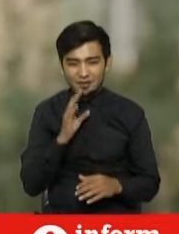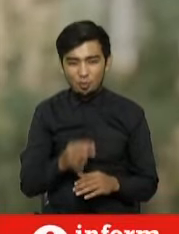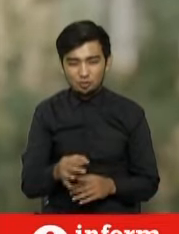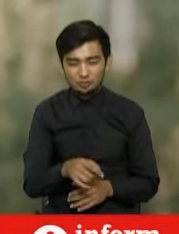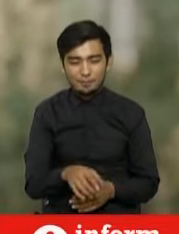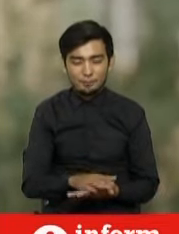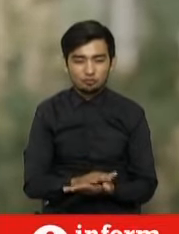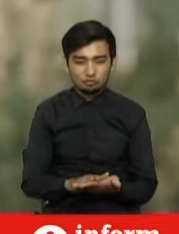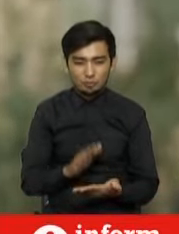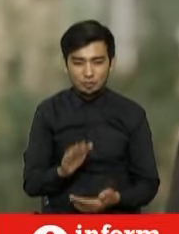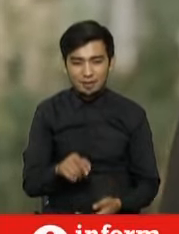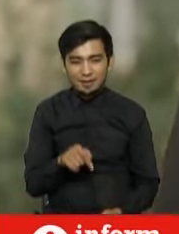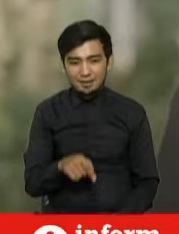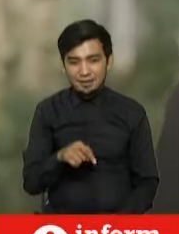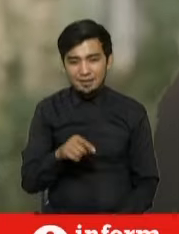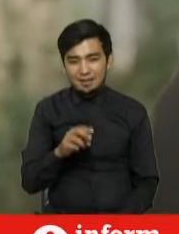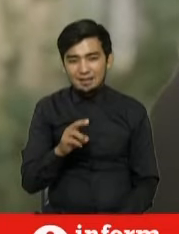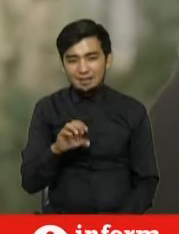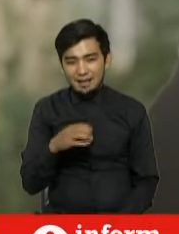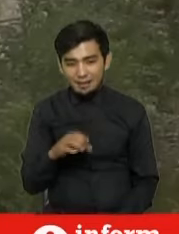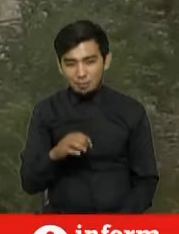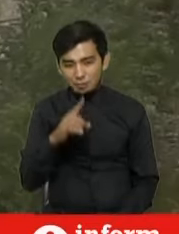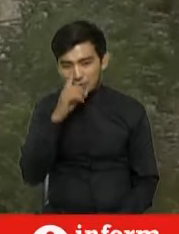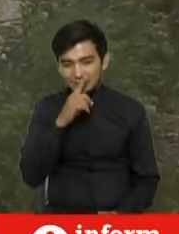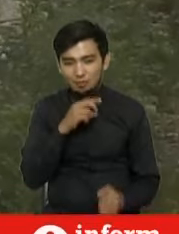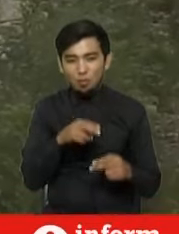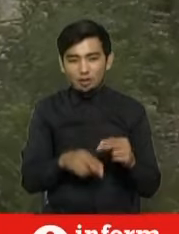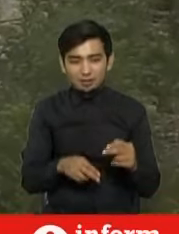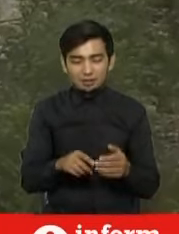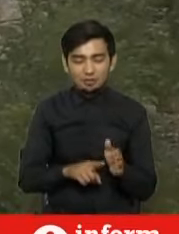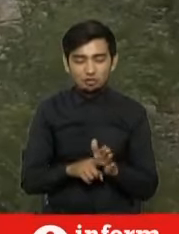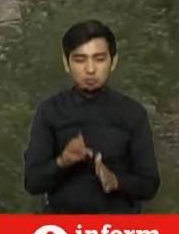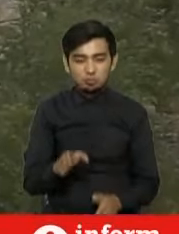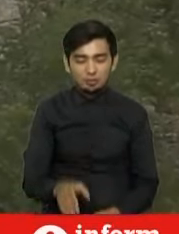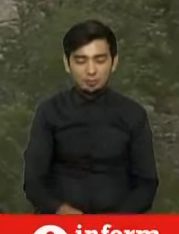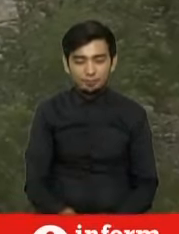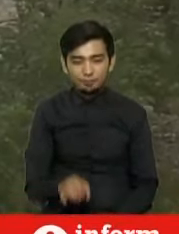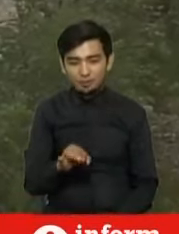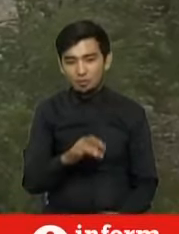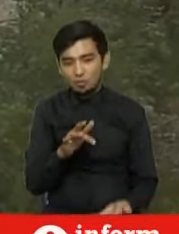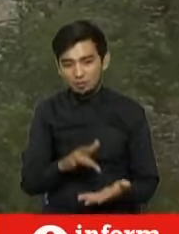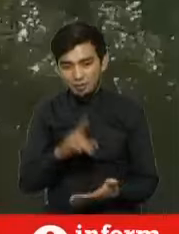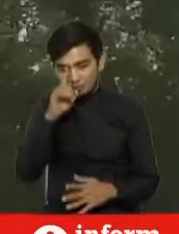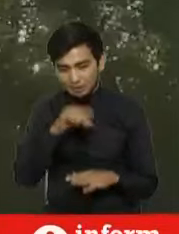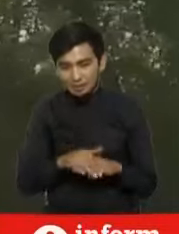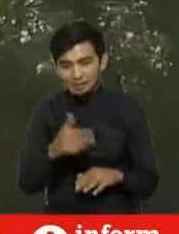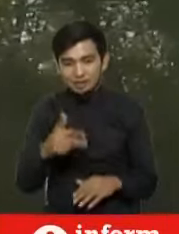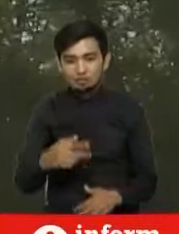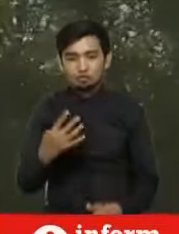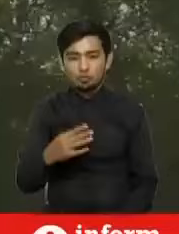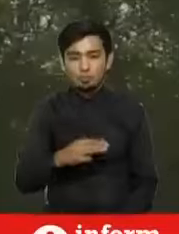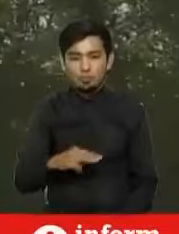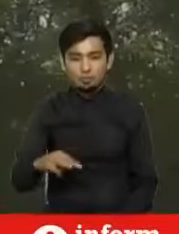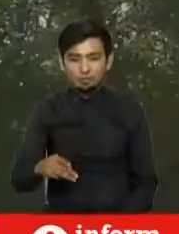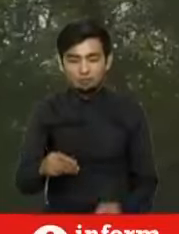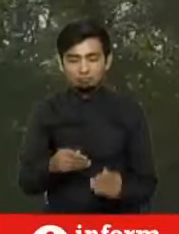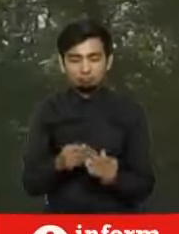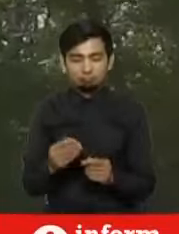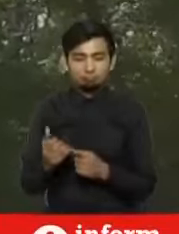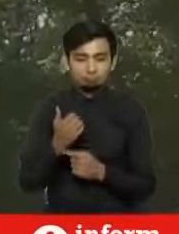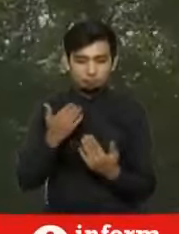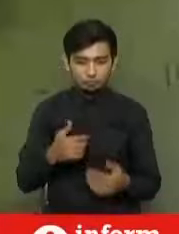Осы 42 айының аяғында жұмыстар басталатын болады. Қалалық әкімдік өкілі бұл мақсатқа 34 миллион теңге қаржы бөлінгенін